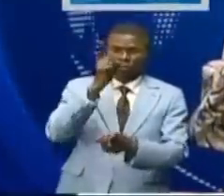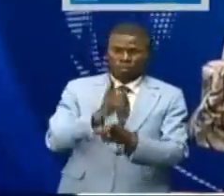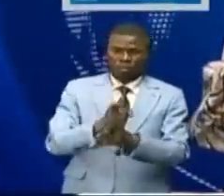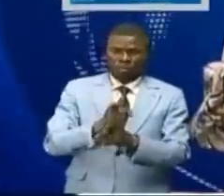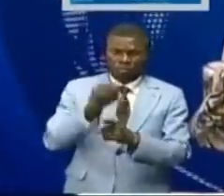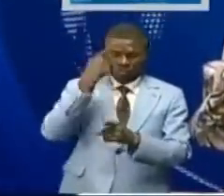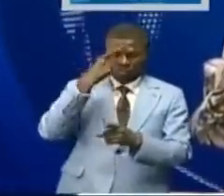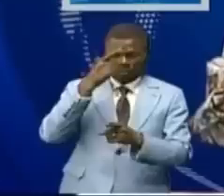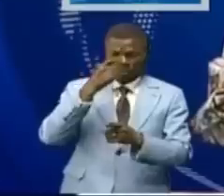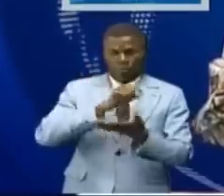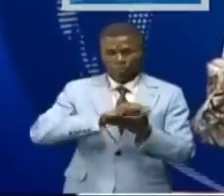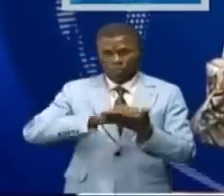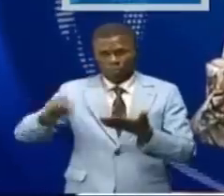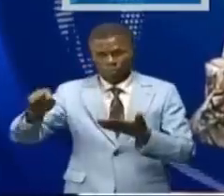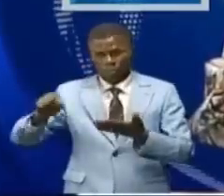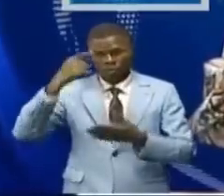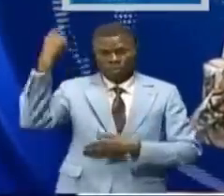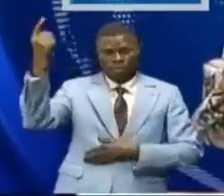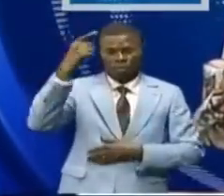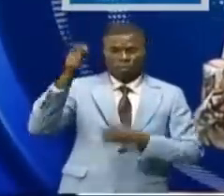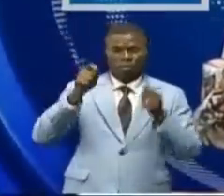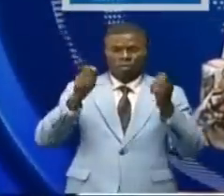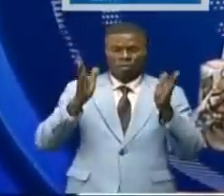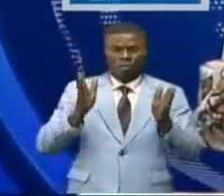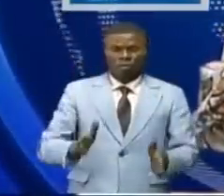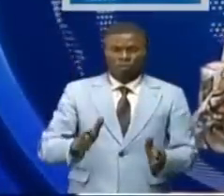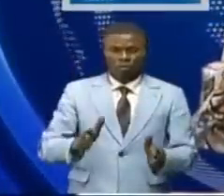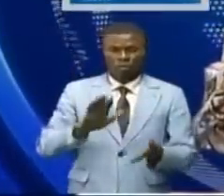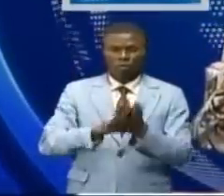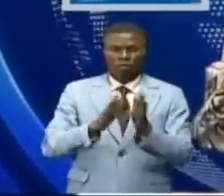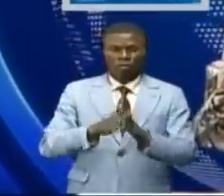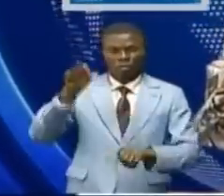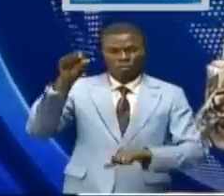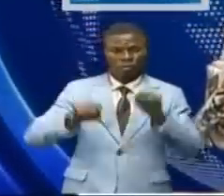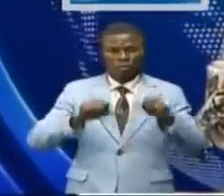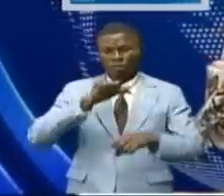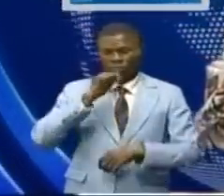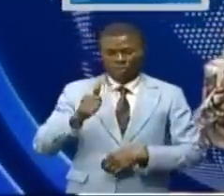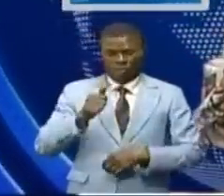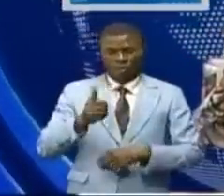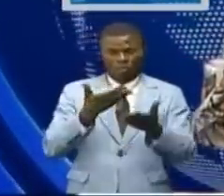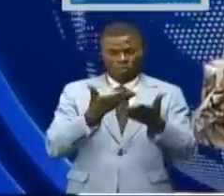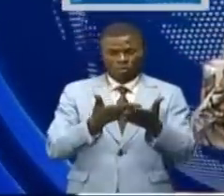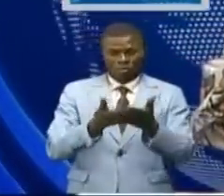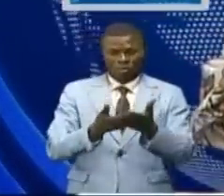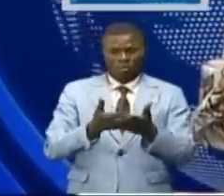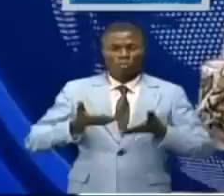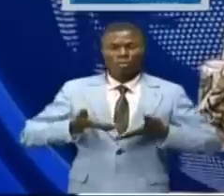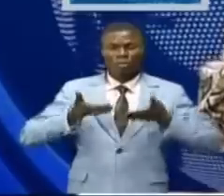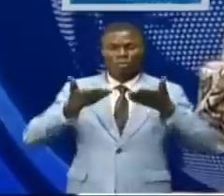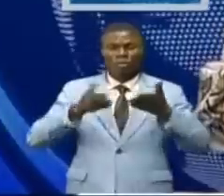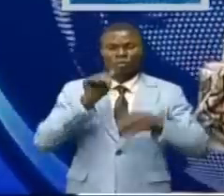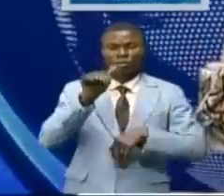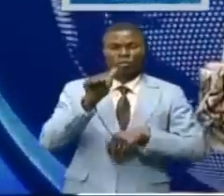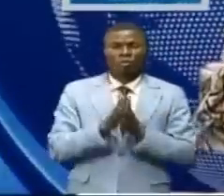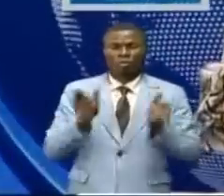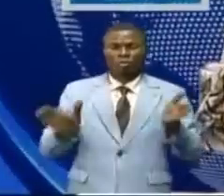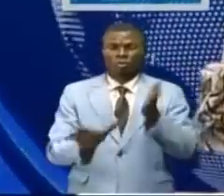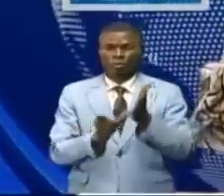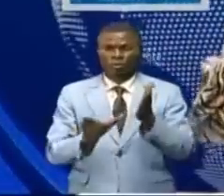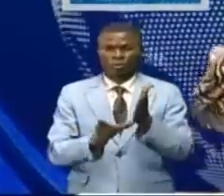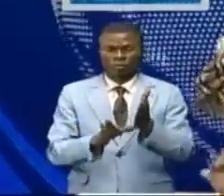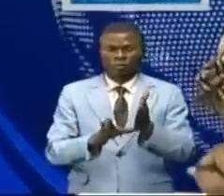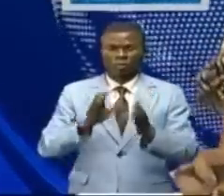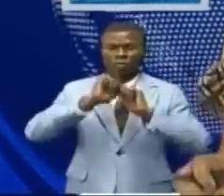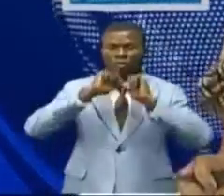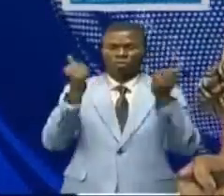pas disparaître dans le monde médiatique devenu trop concurrentiel. Ce sont là les propos du directeur général adjoint de